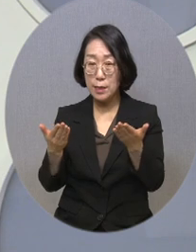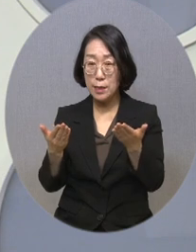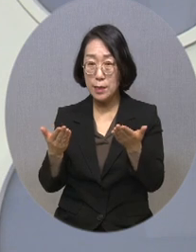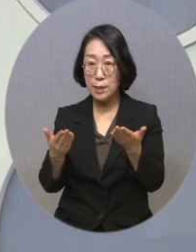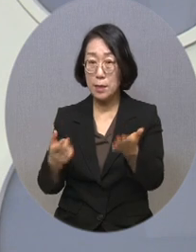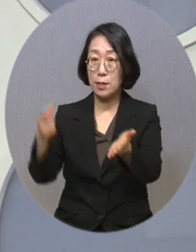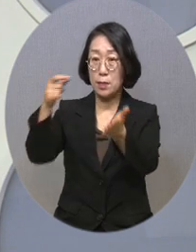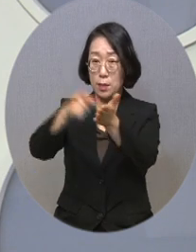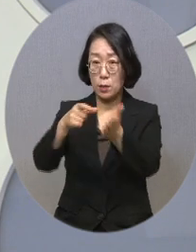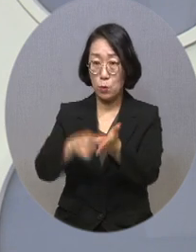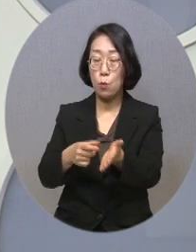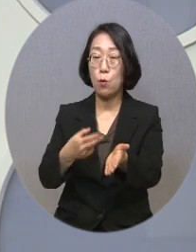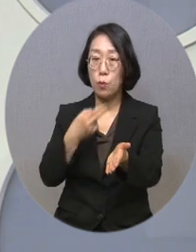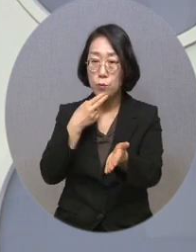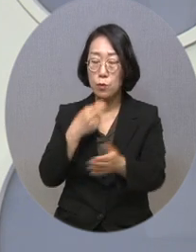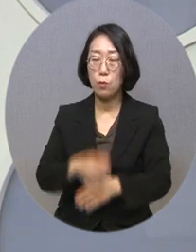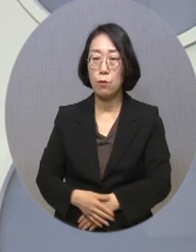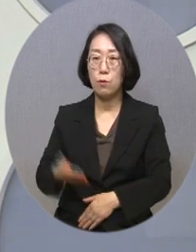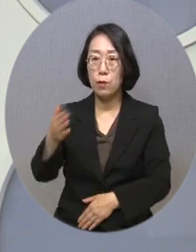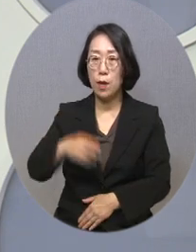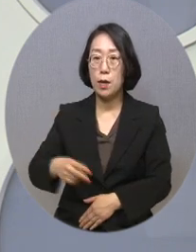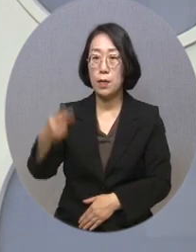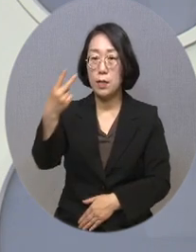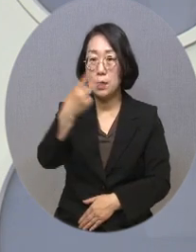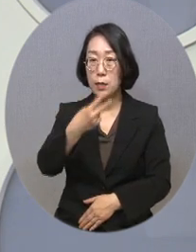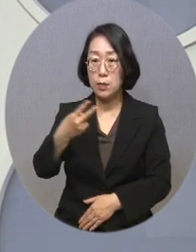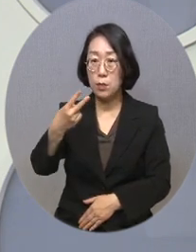않았습니다. 그런데